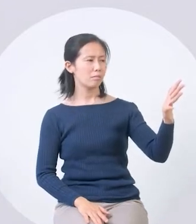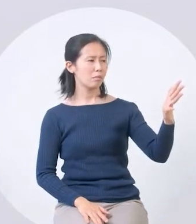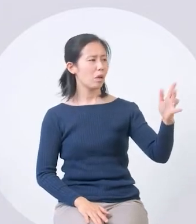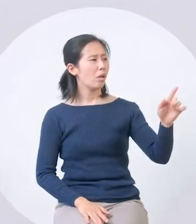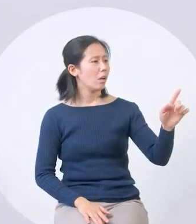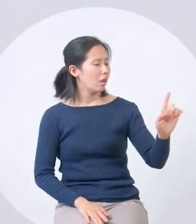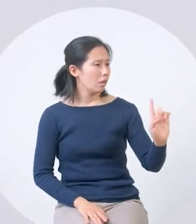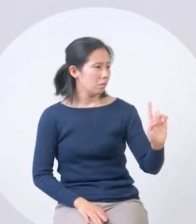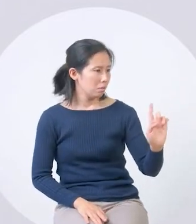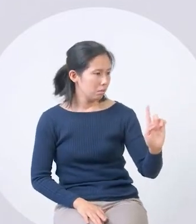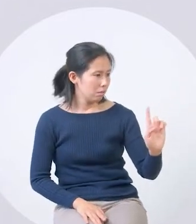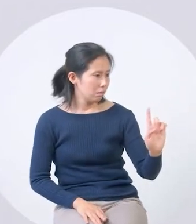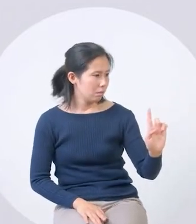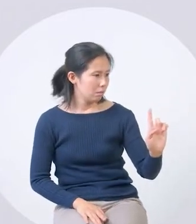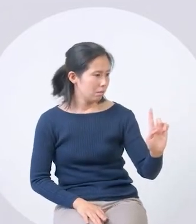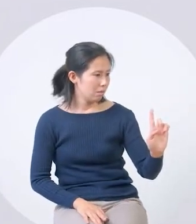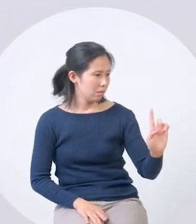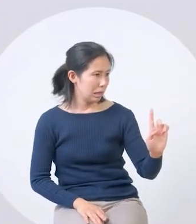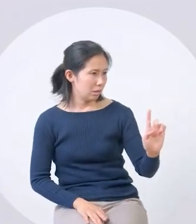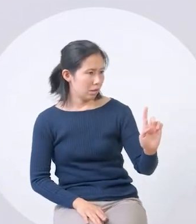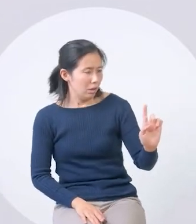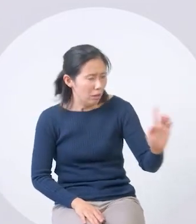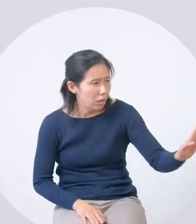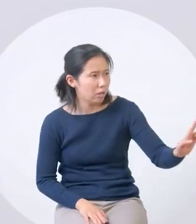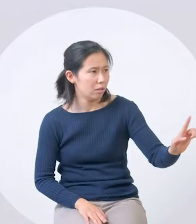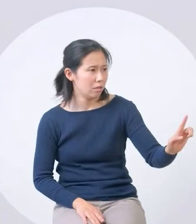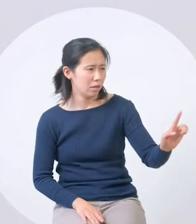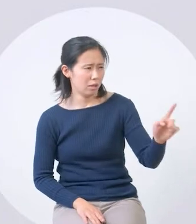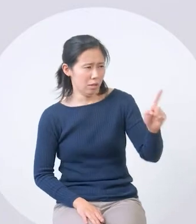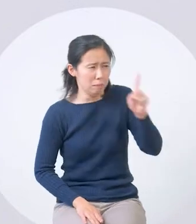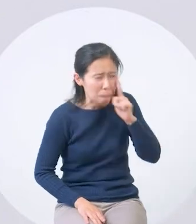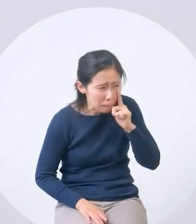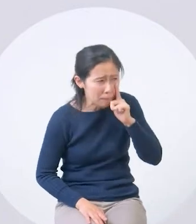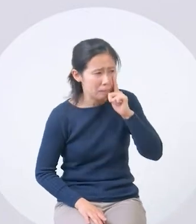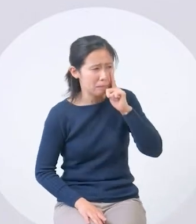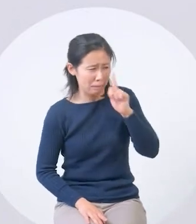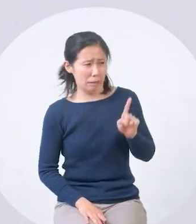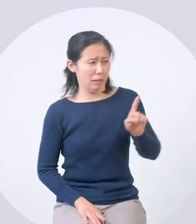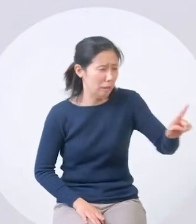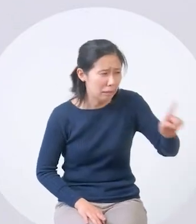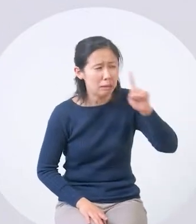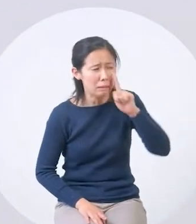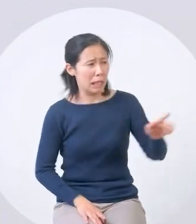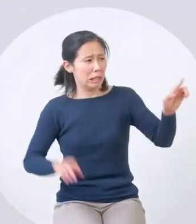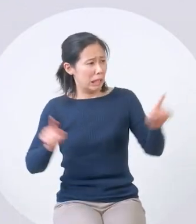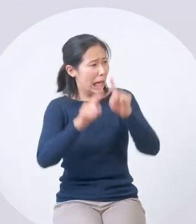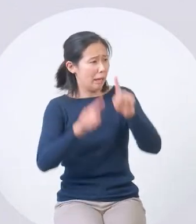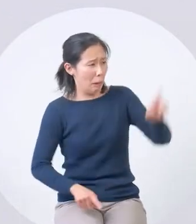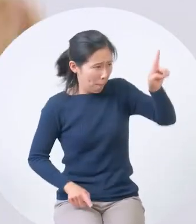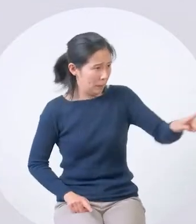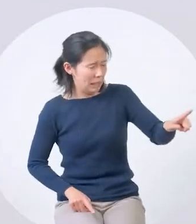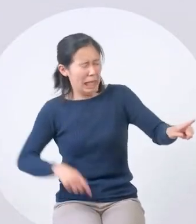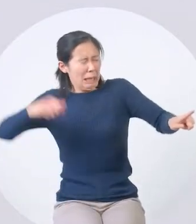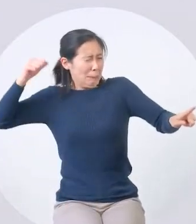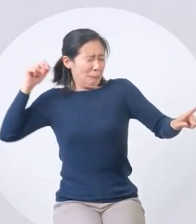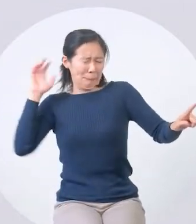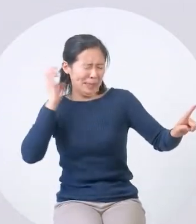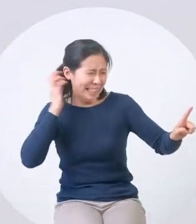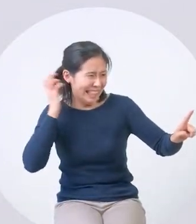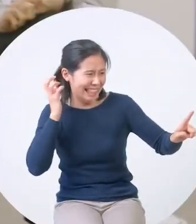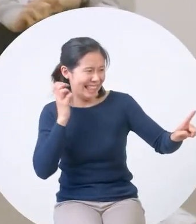どうしよう、行くよ行くよ、せーの、ビー、やっちゃ